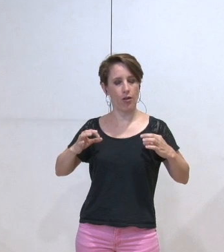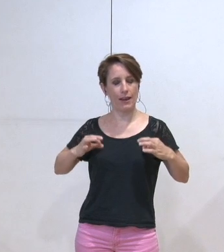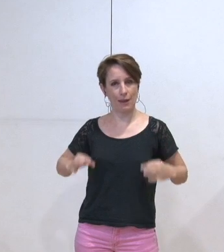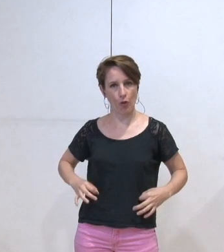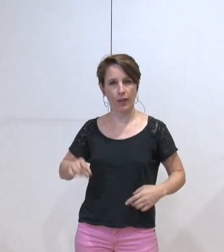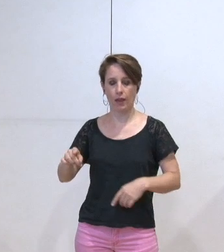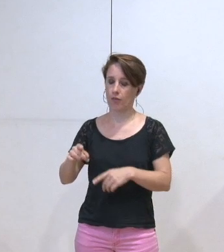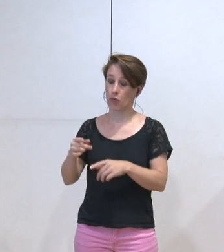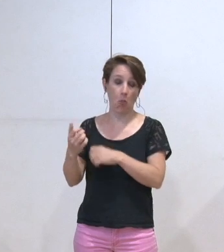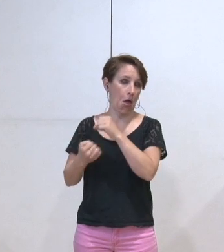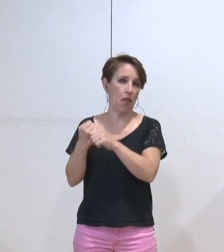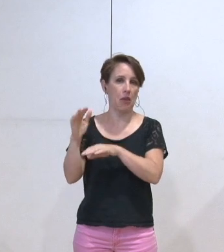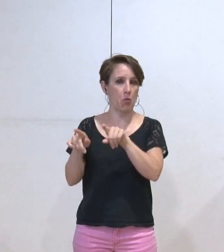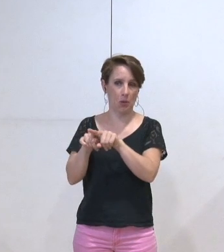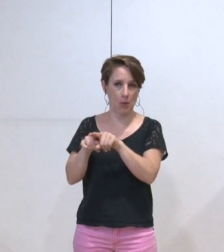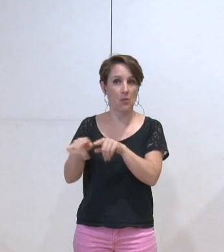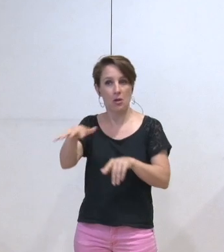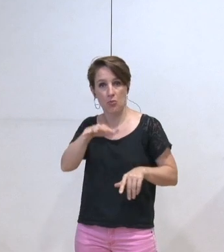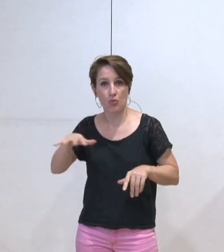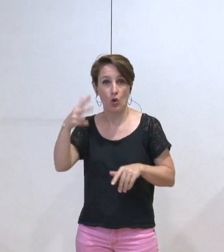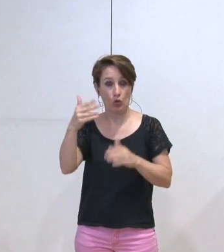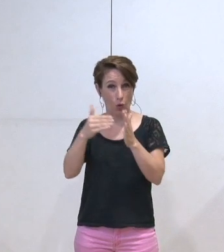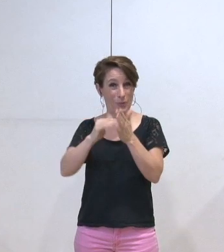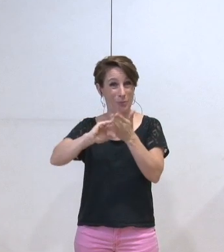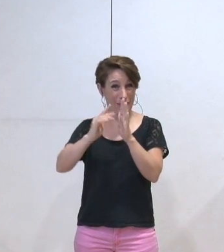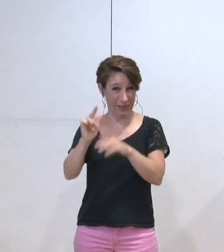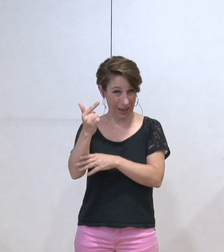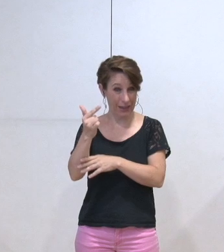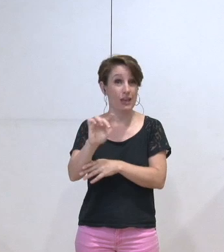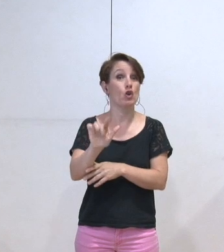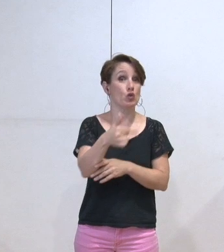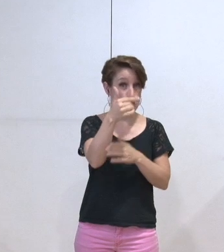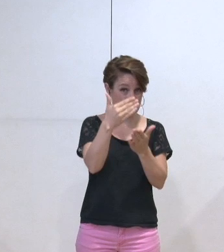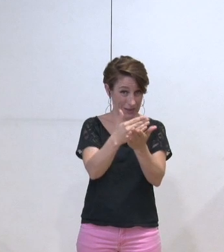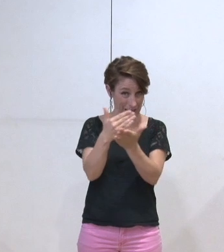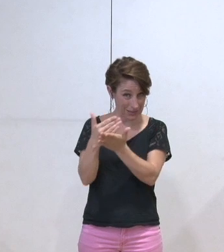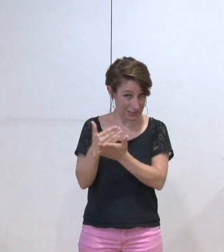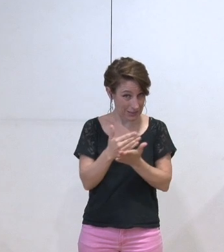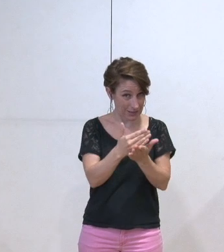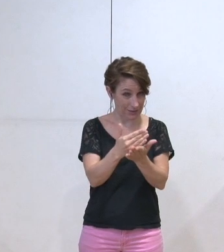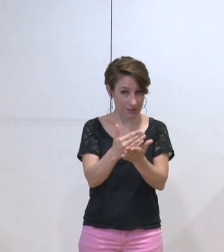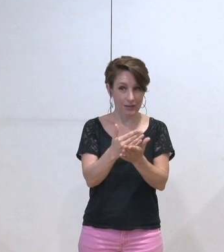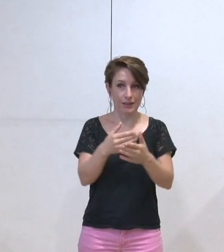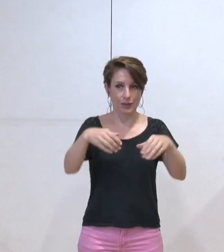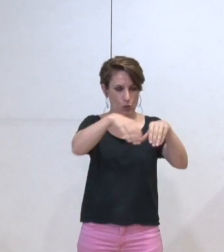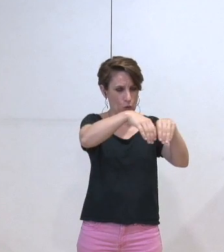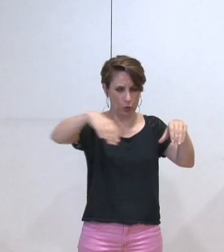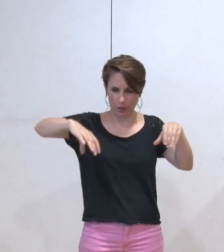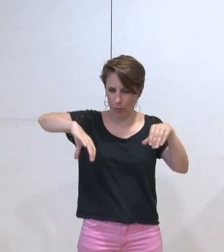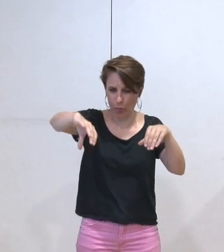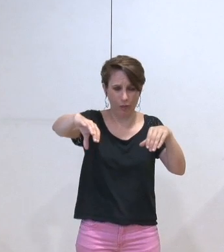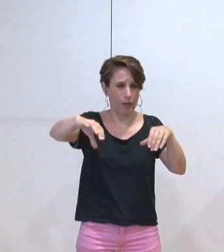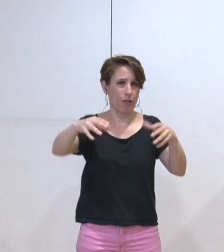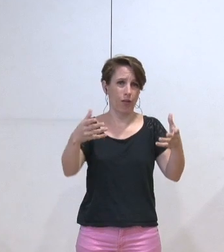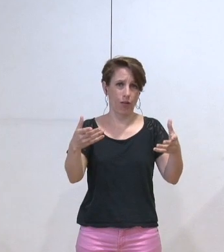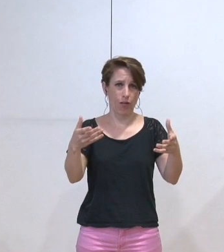une emprise au sol de 3000 m² et donc 12 classes euh et il y a des ailes où donc ce qui a été rapporté c'est que